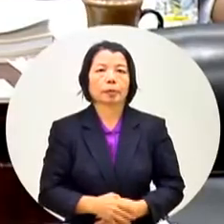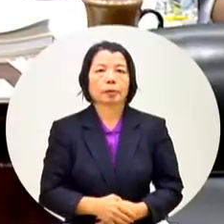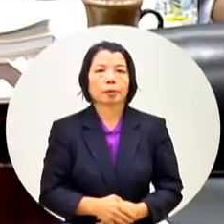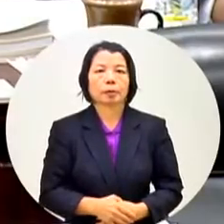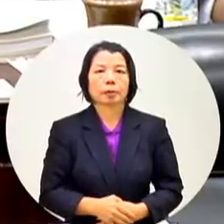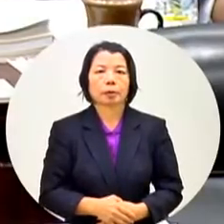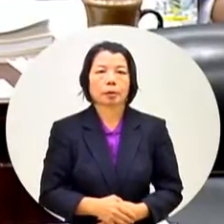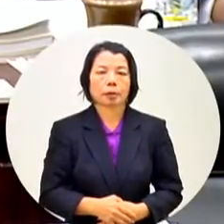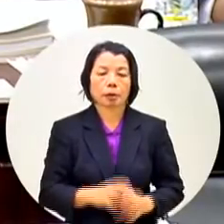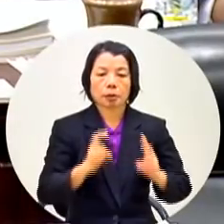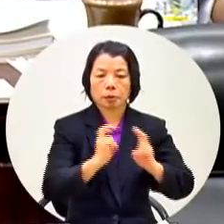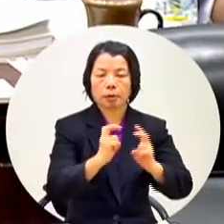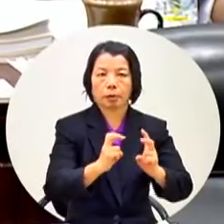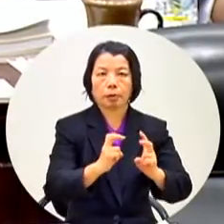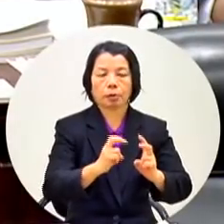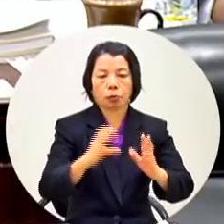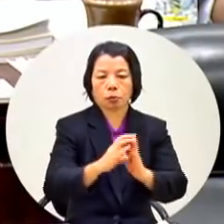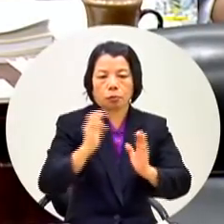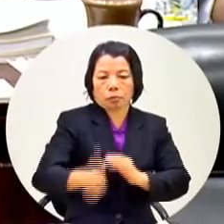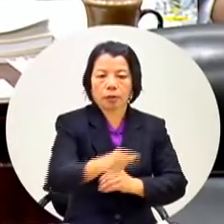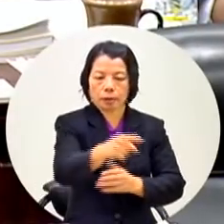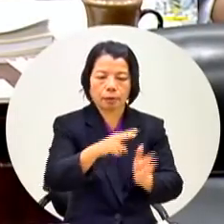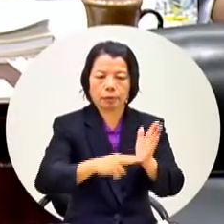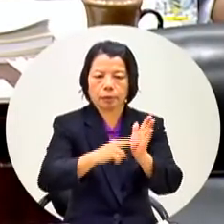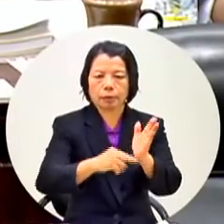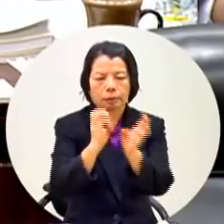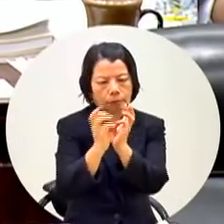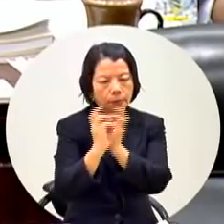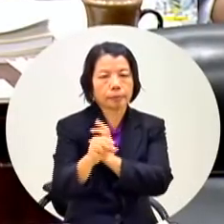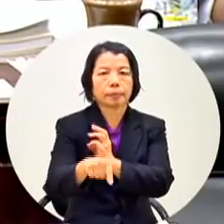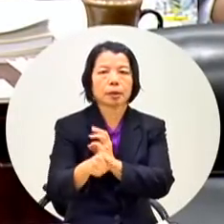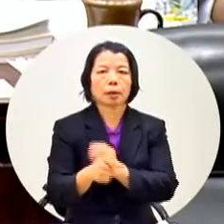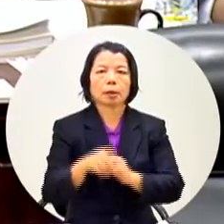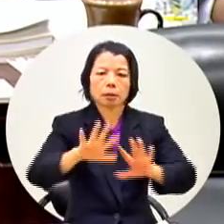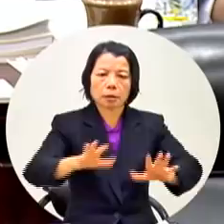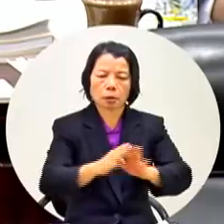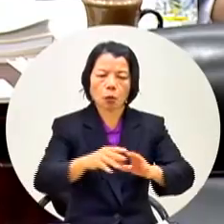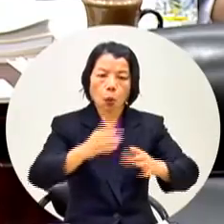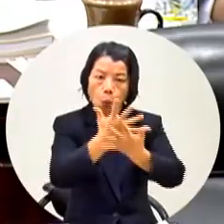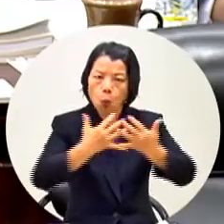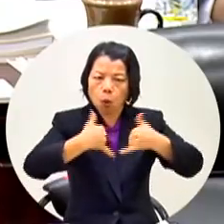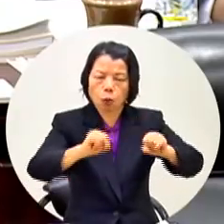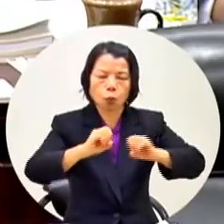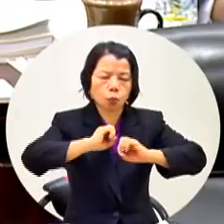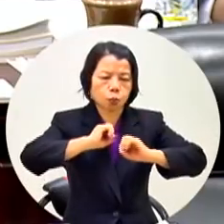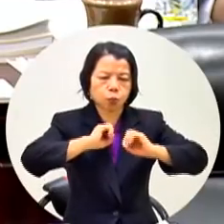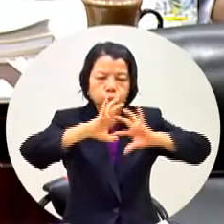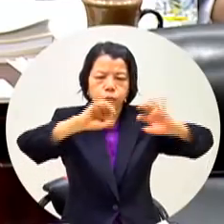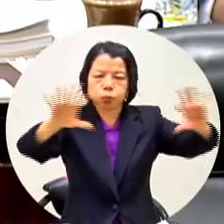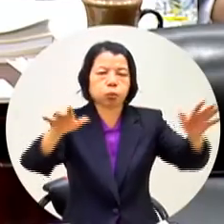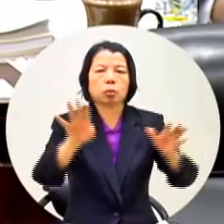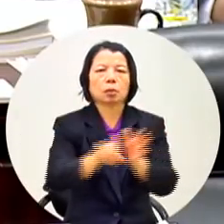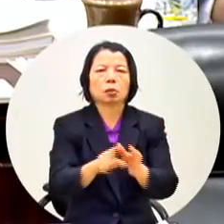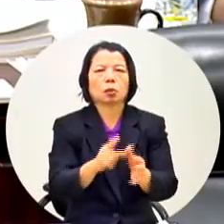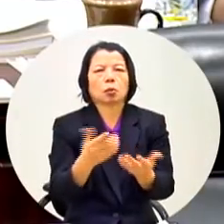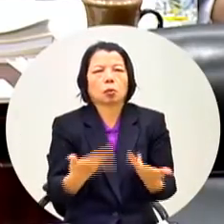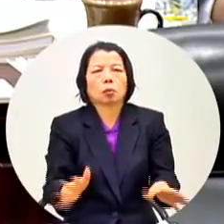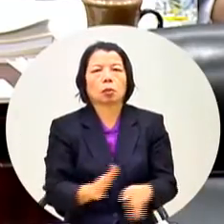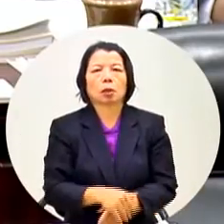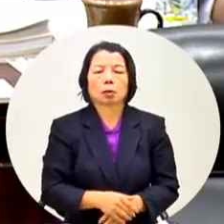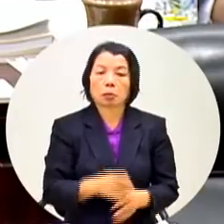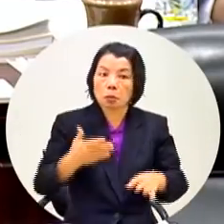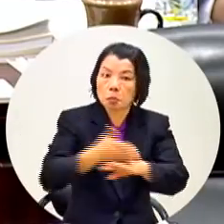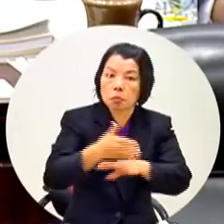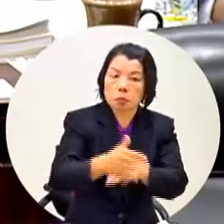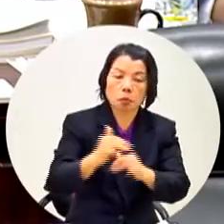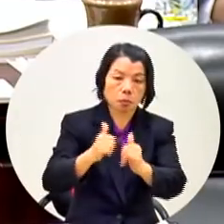到底有没有网络上传的这一个路线要往南调整到所谓的同盟路、民族路这些路线？到底这个路线